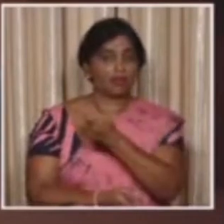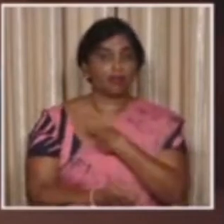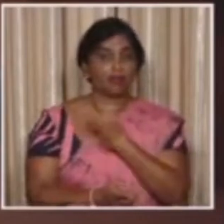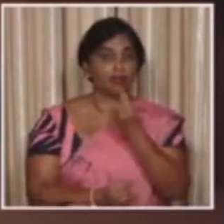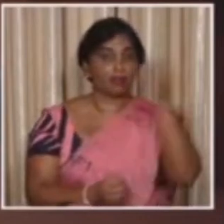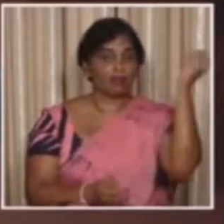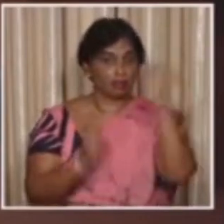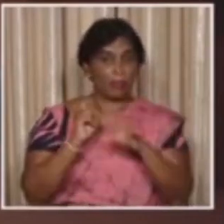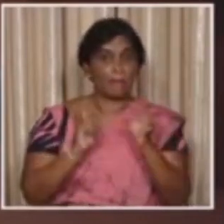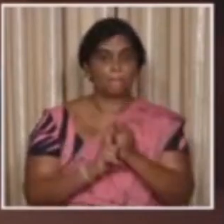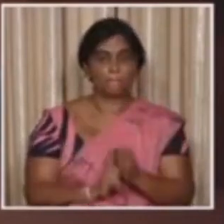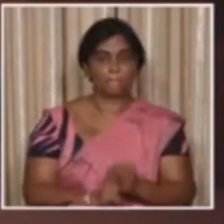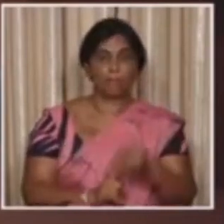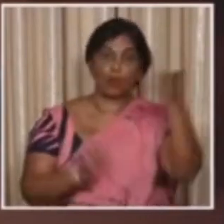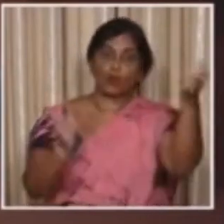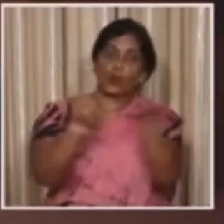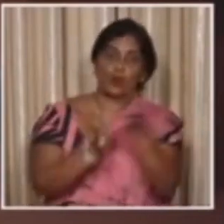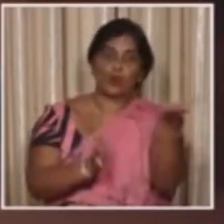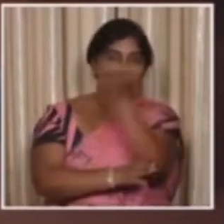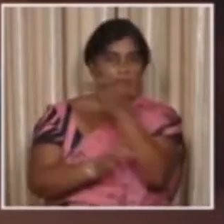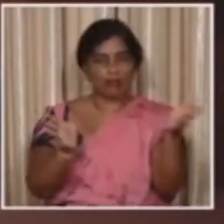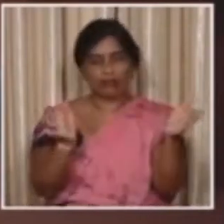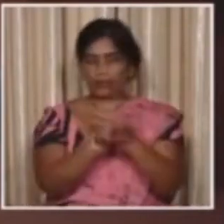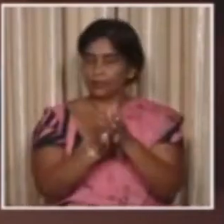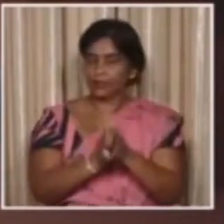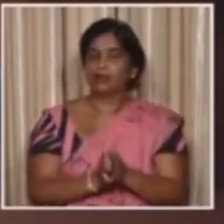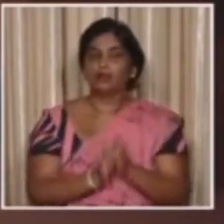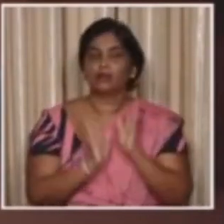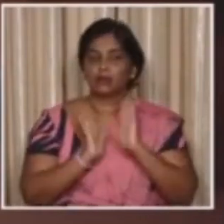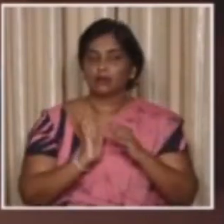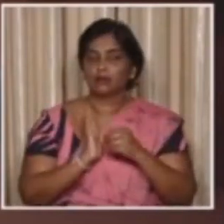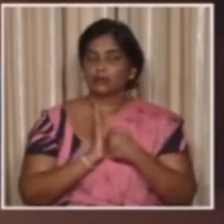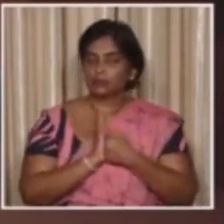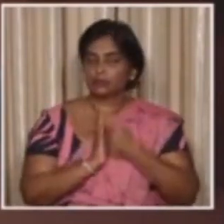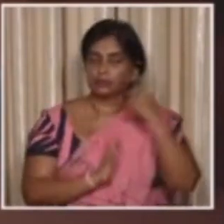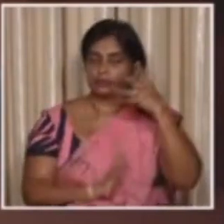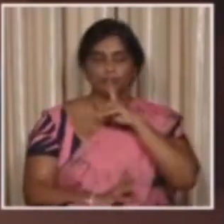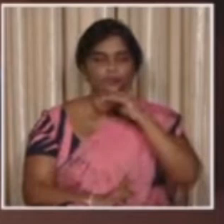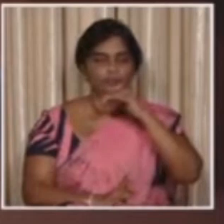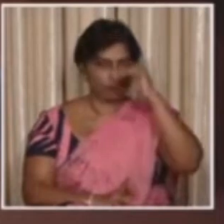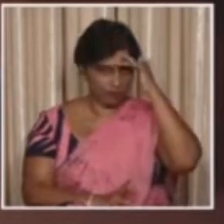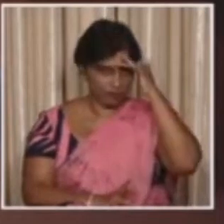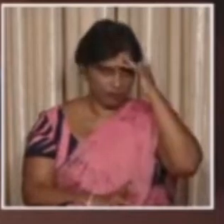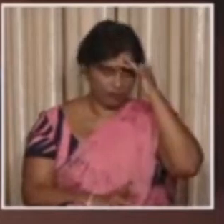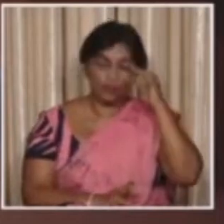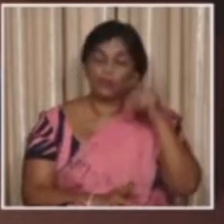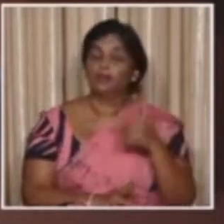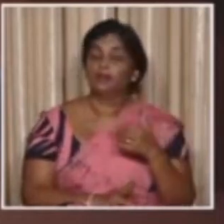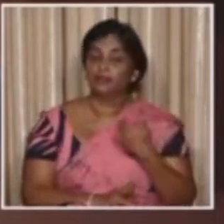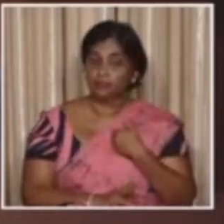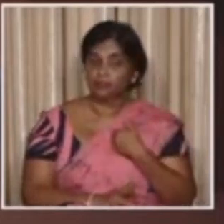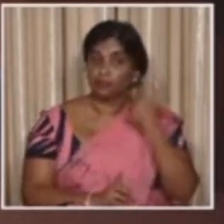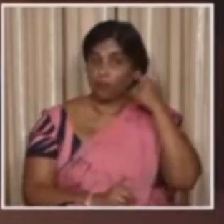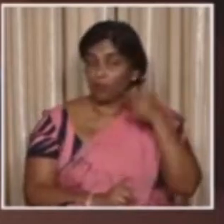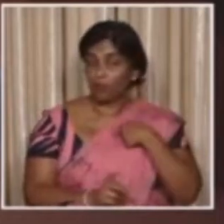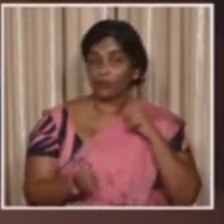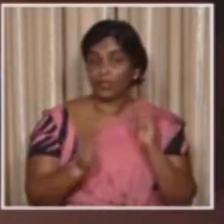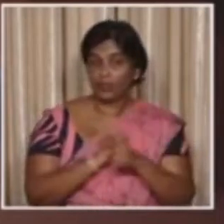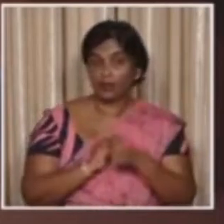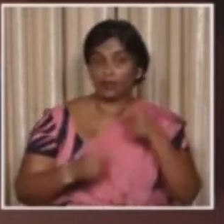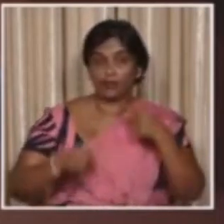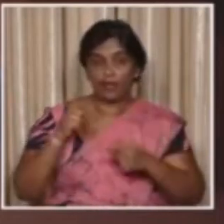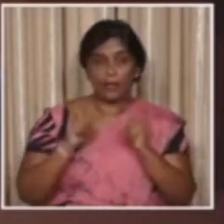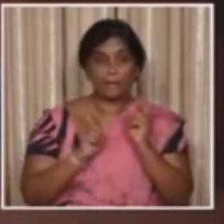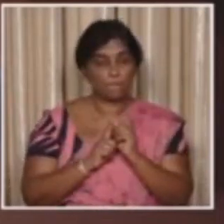ewala kala prasanna nantuwala ekala ekata hita poy sammilath ekka enisa garu niyojaka thana ekathumane apa pilibandawa cricket vibade di